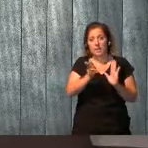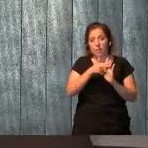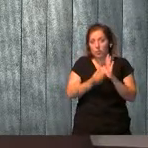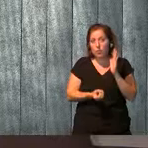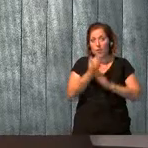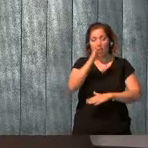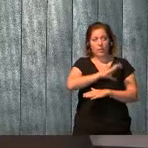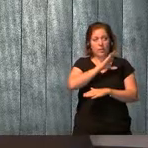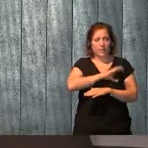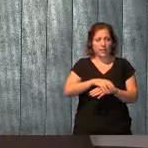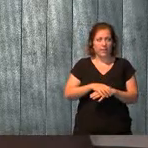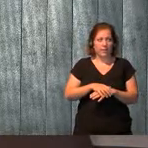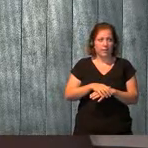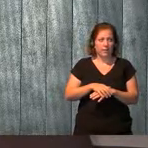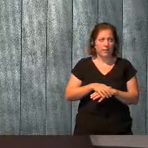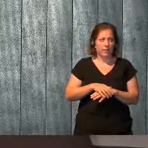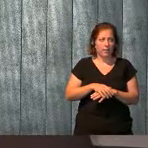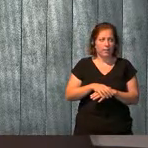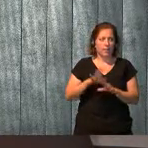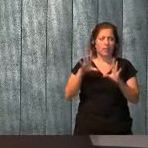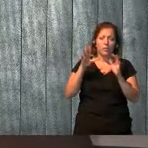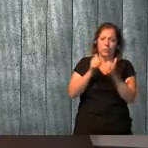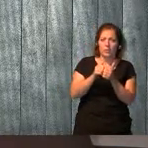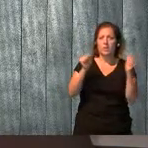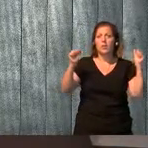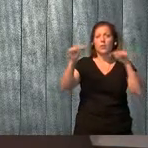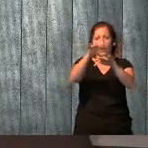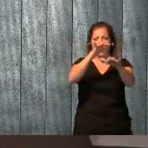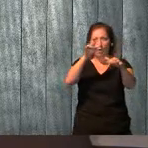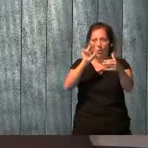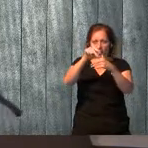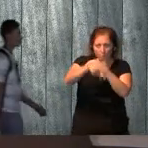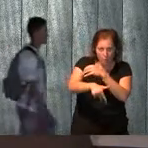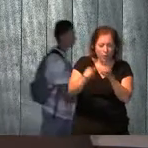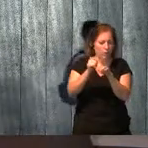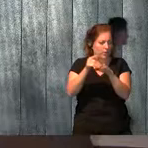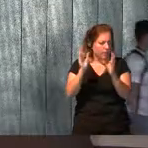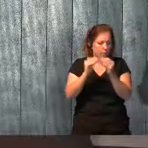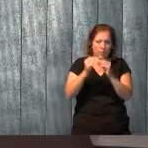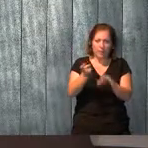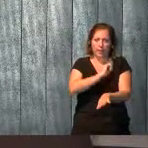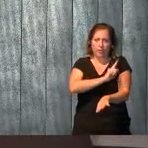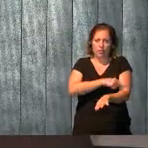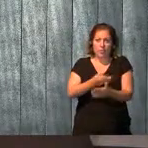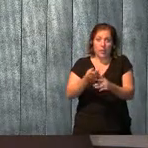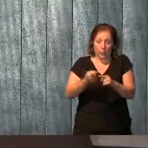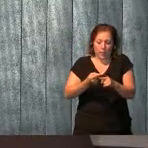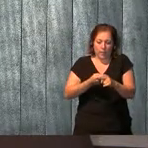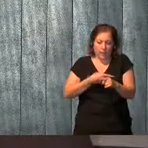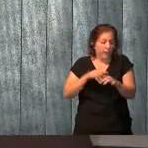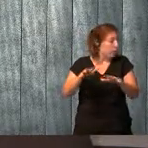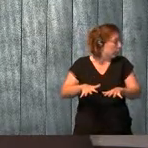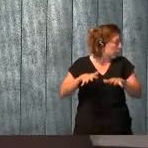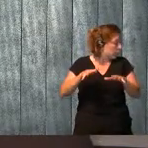tout ce qui est lié à l'environnement, au développement durable, à l'efficience énergétique, ça va doucement. Ce n'est